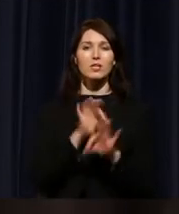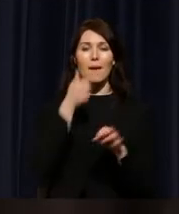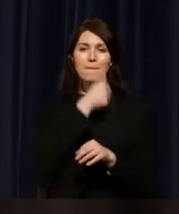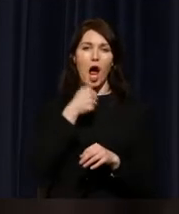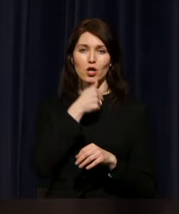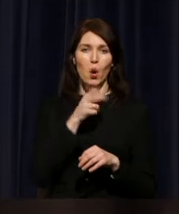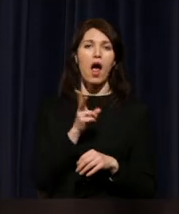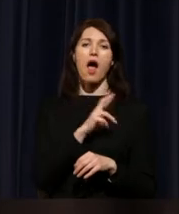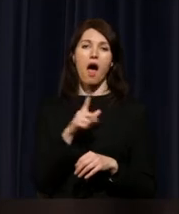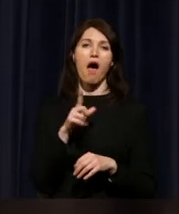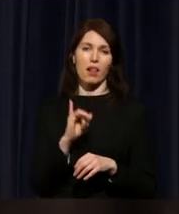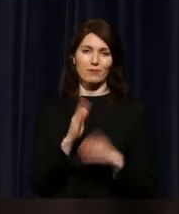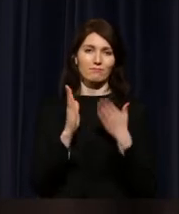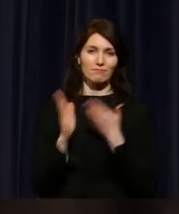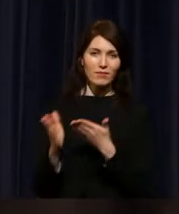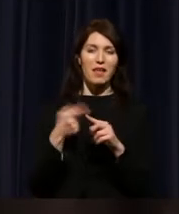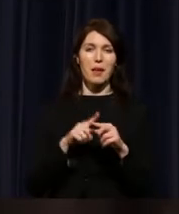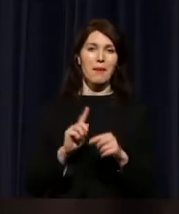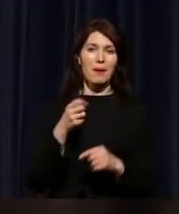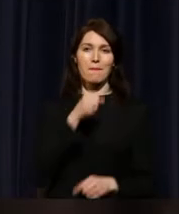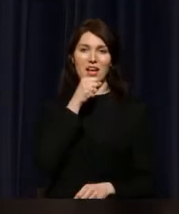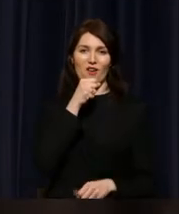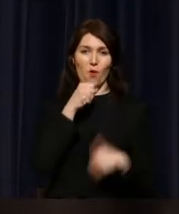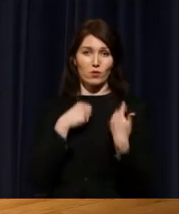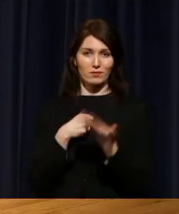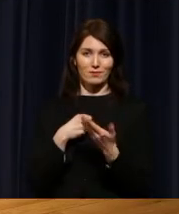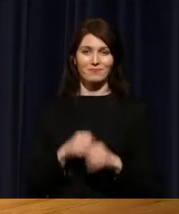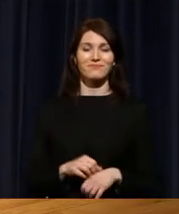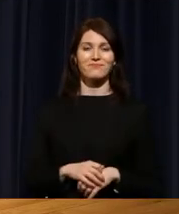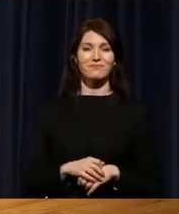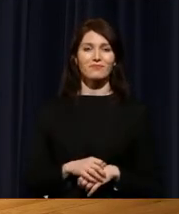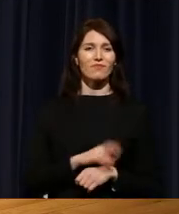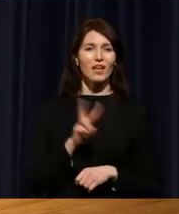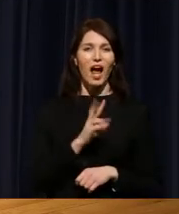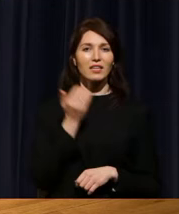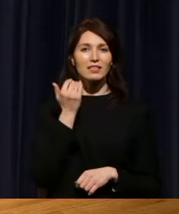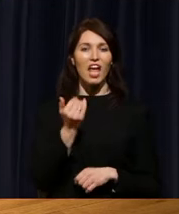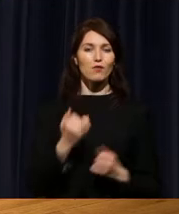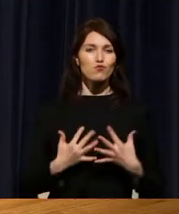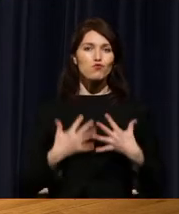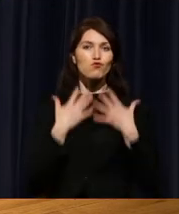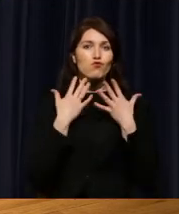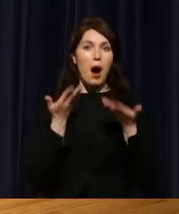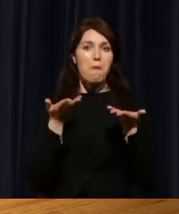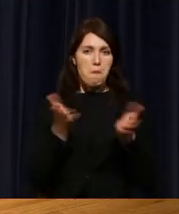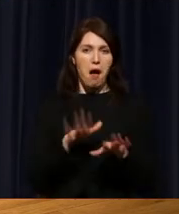personisko Kārli. Tāpēc arī tev pirmā mikrofons. Kas tevi iedvesmoja kļūt par